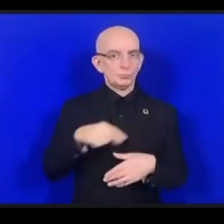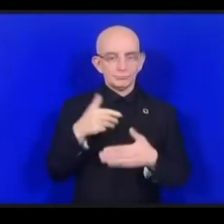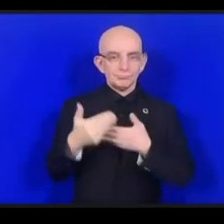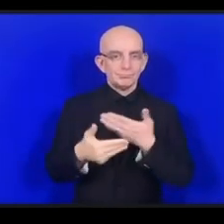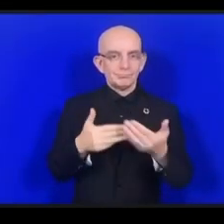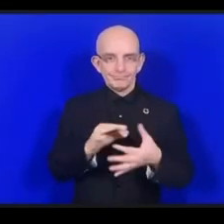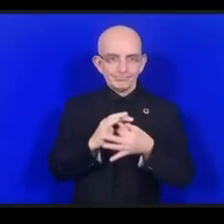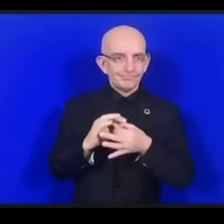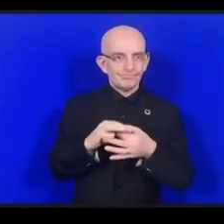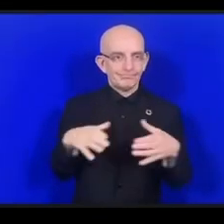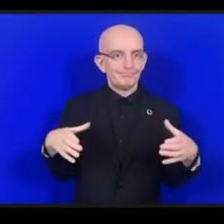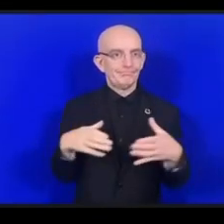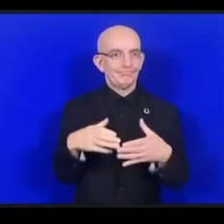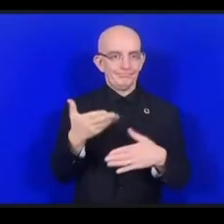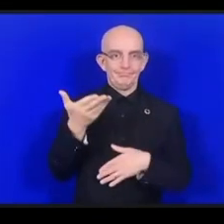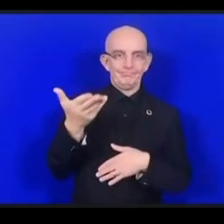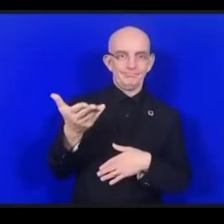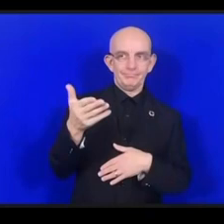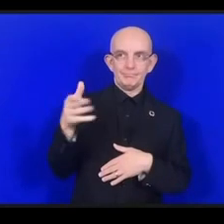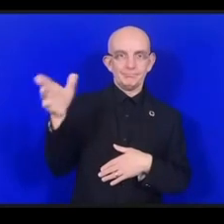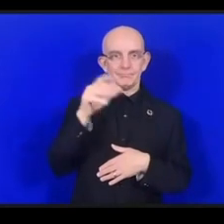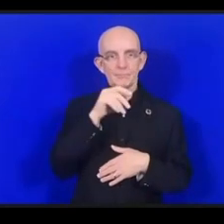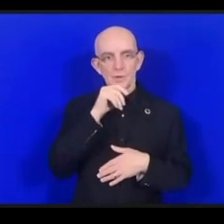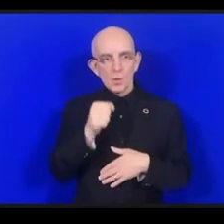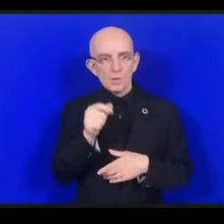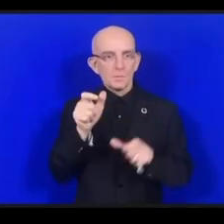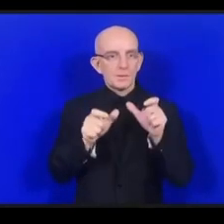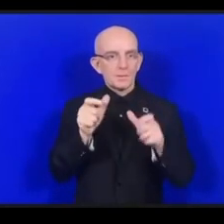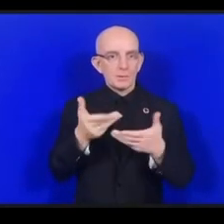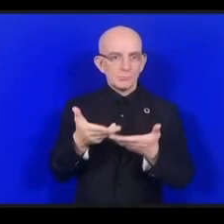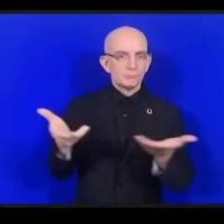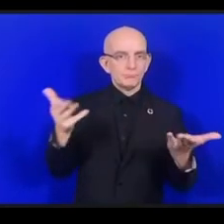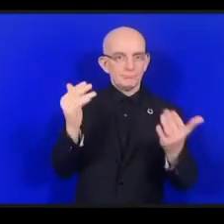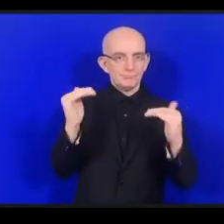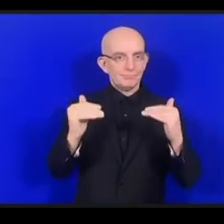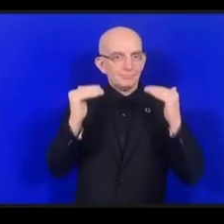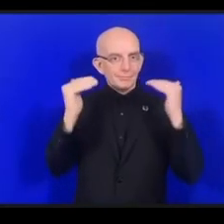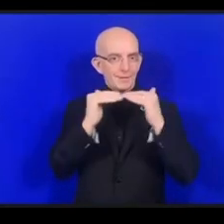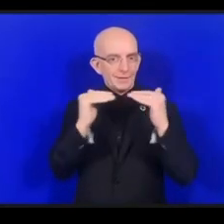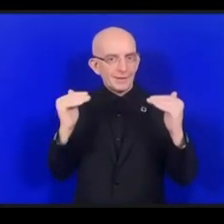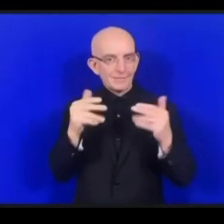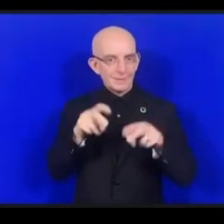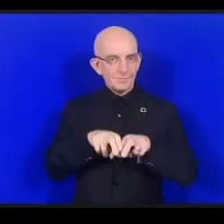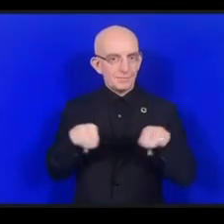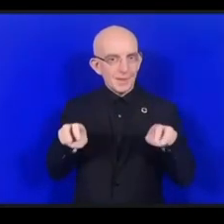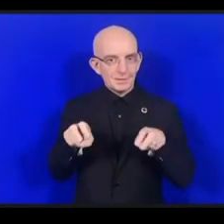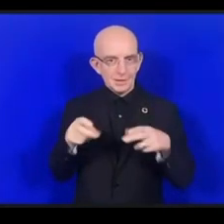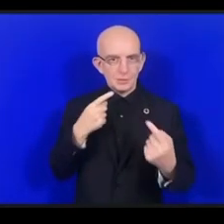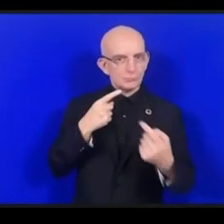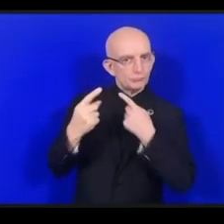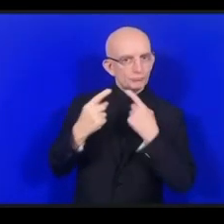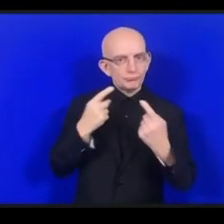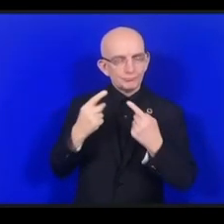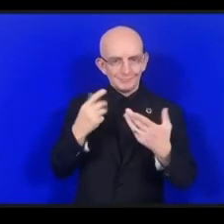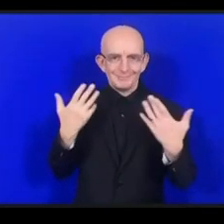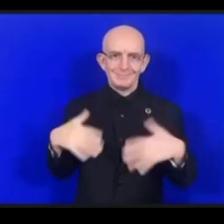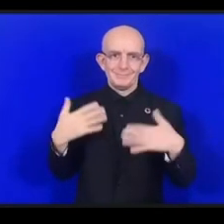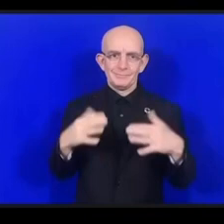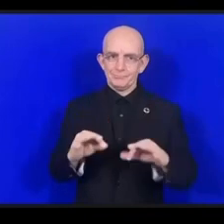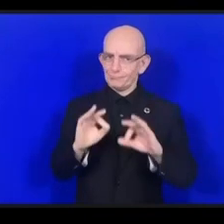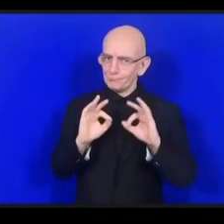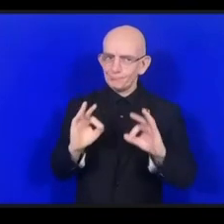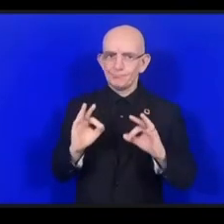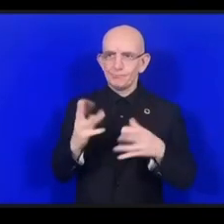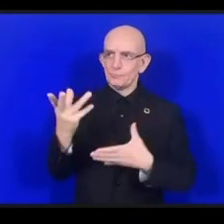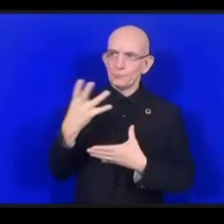作为一个年轻人，跟那些年长的高级的专家坐在一起，感到